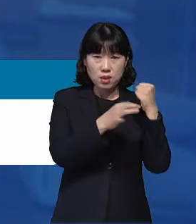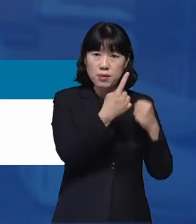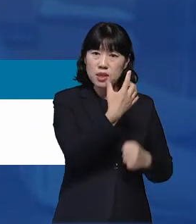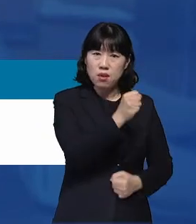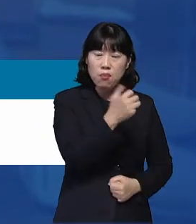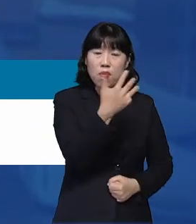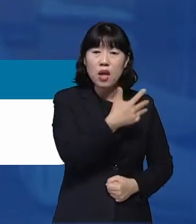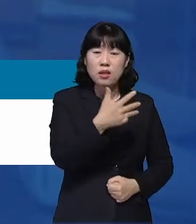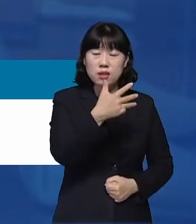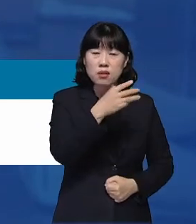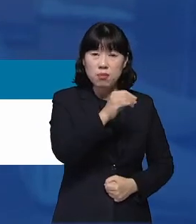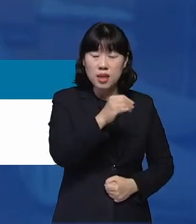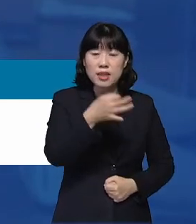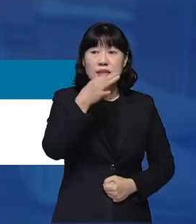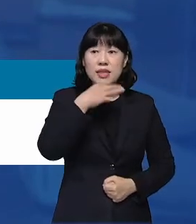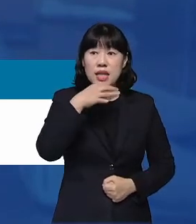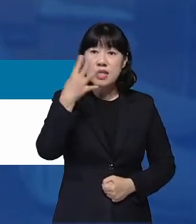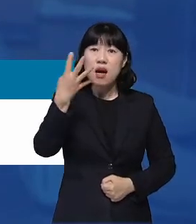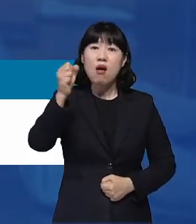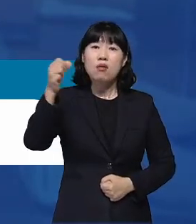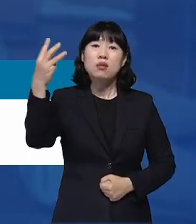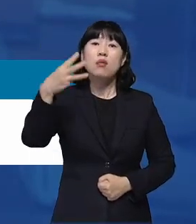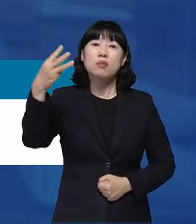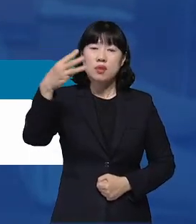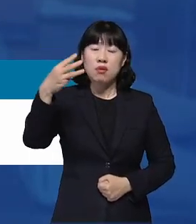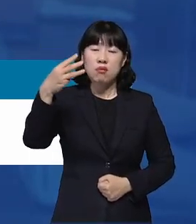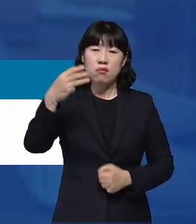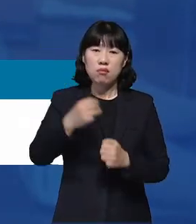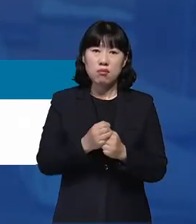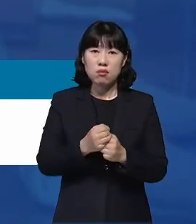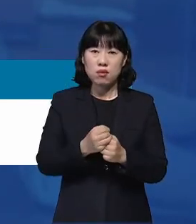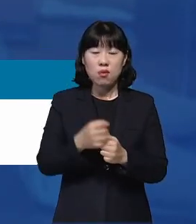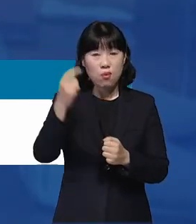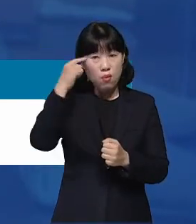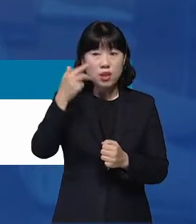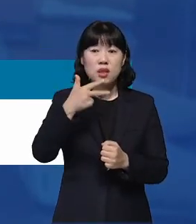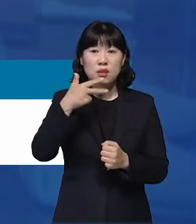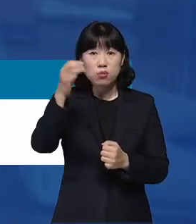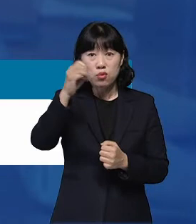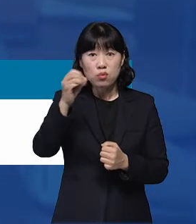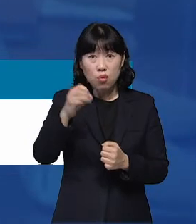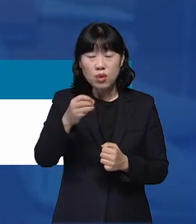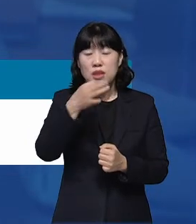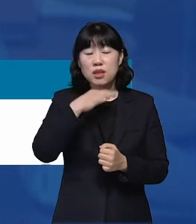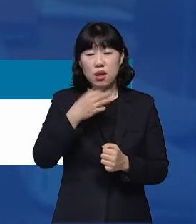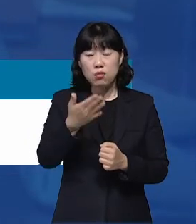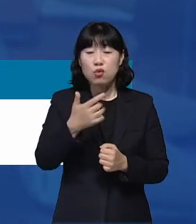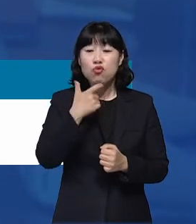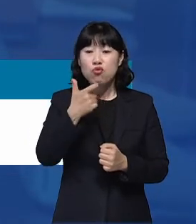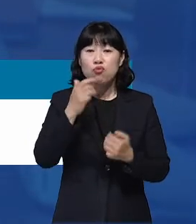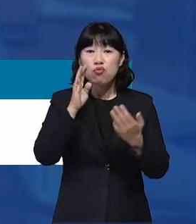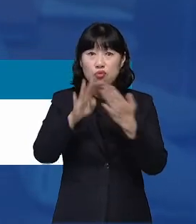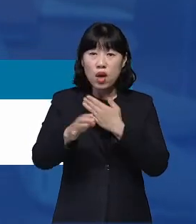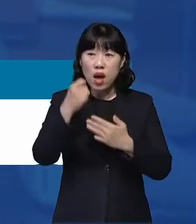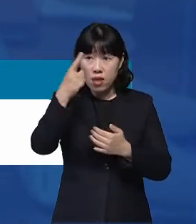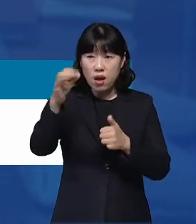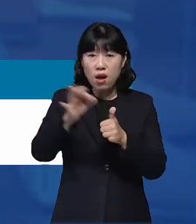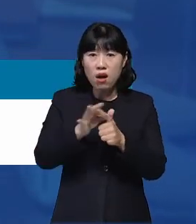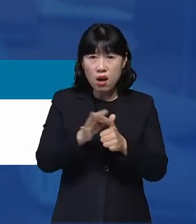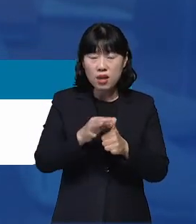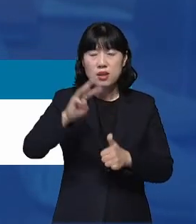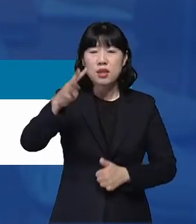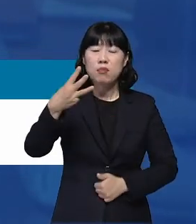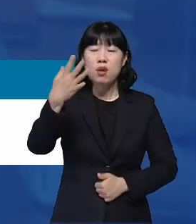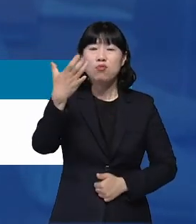8천 4 그리고 이 제안은 4억 3천 복리로 체포된 테니까 아닌데 그렇게 하면 60세 이후에 매달 돌려받는 돈이